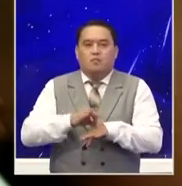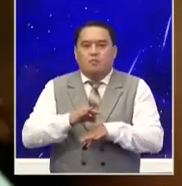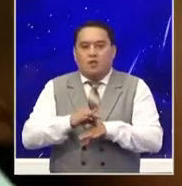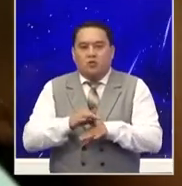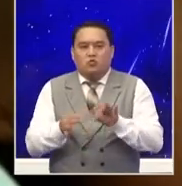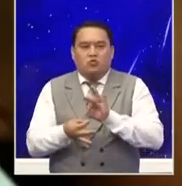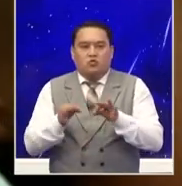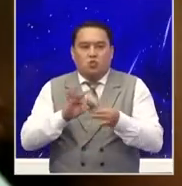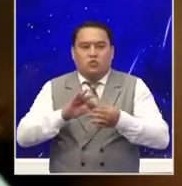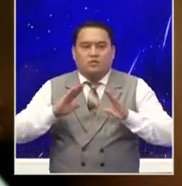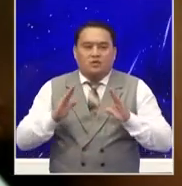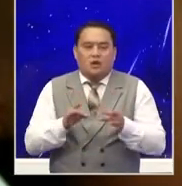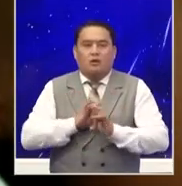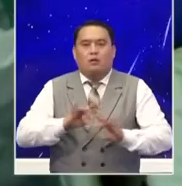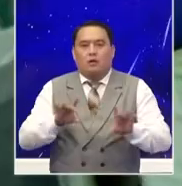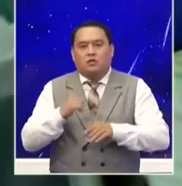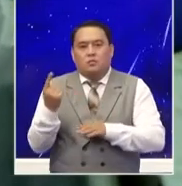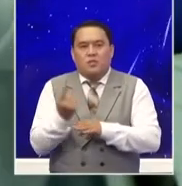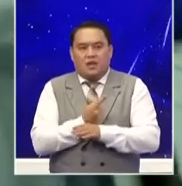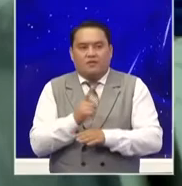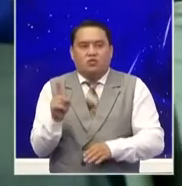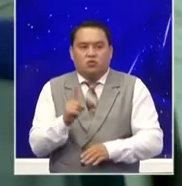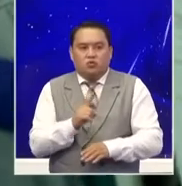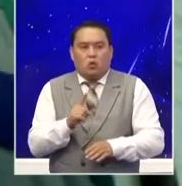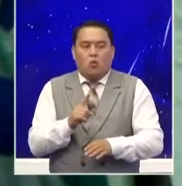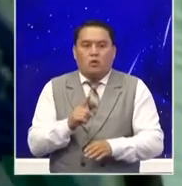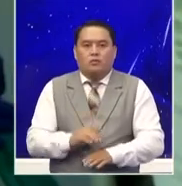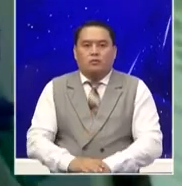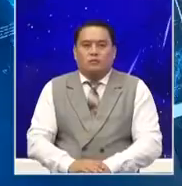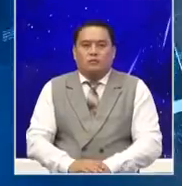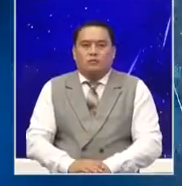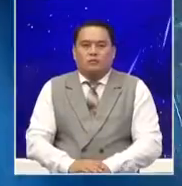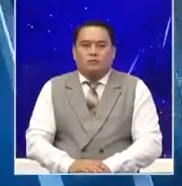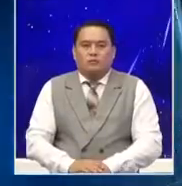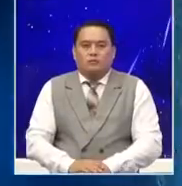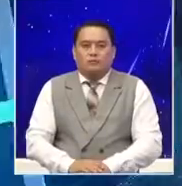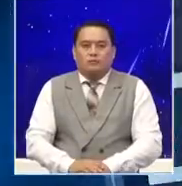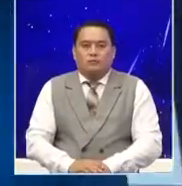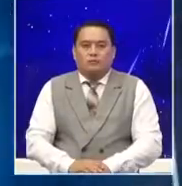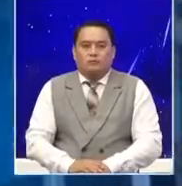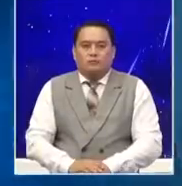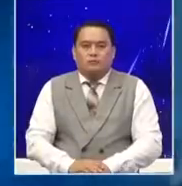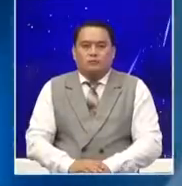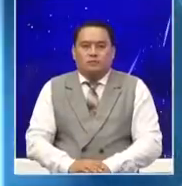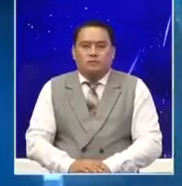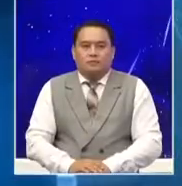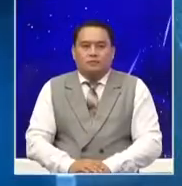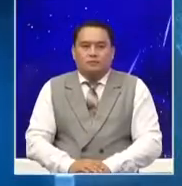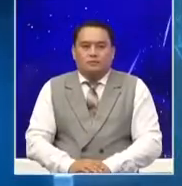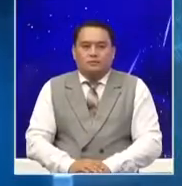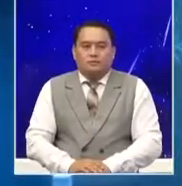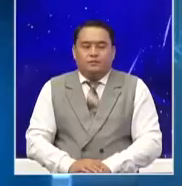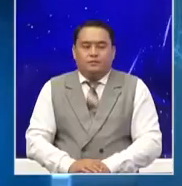прошедшие сложные испытания, расскажут из первых уст, что значит бороться с невидимым врагом. Айнур Мейерханова, Надир Хамзин, телеканал